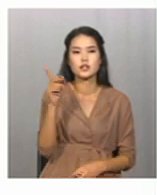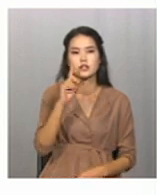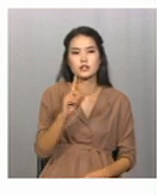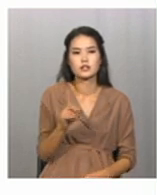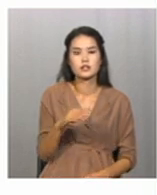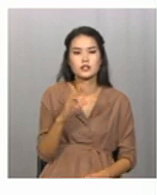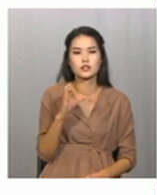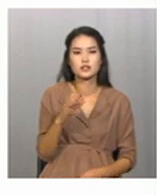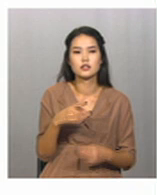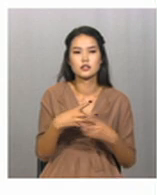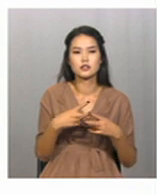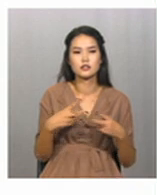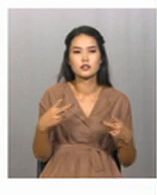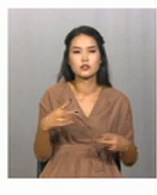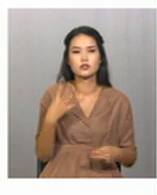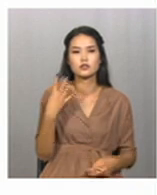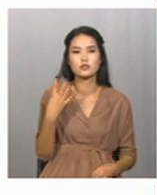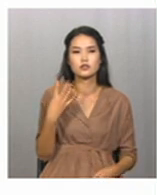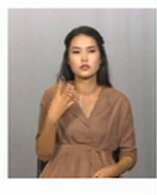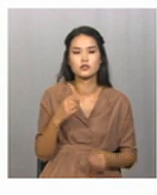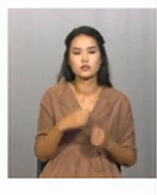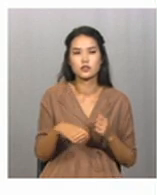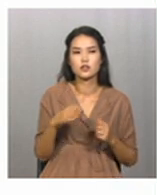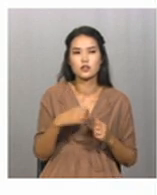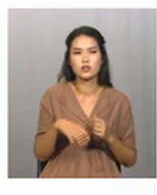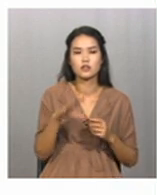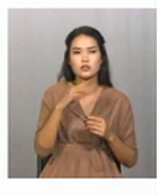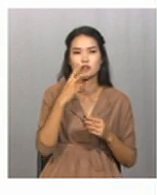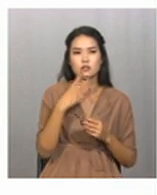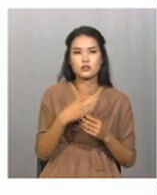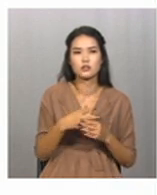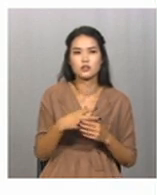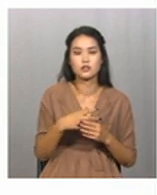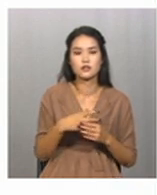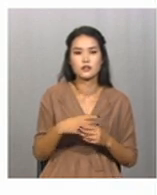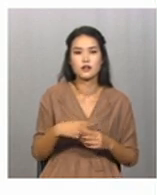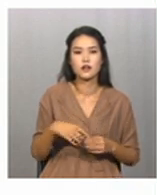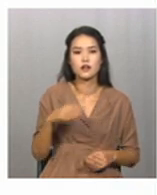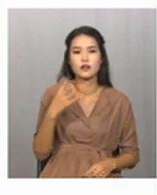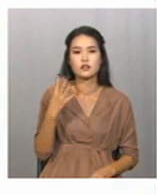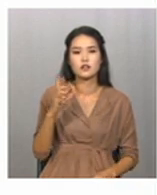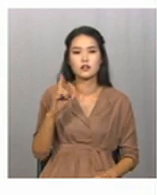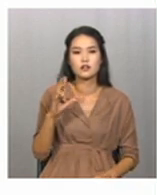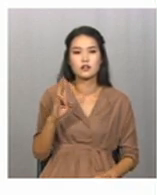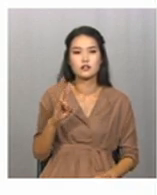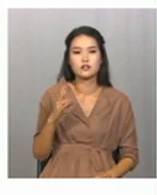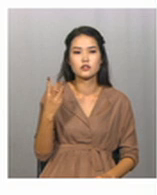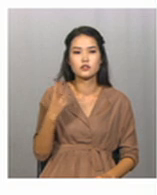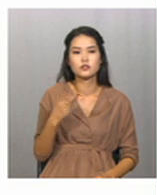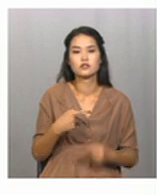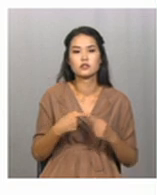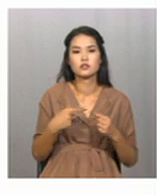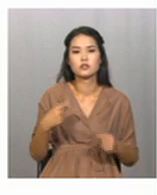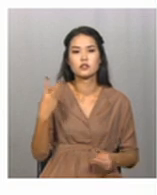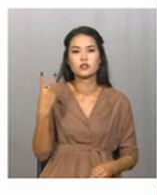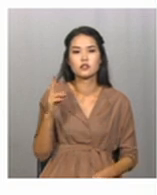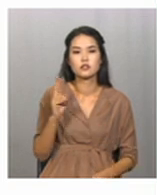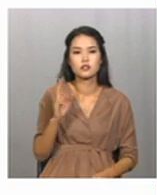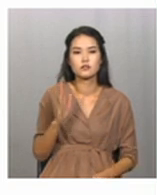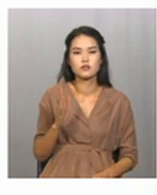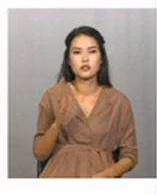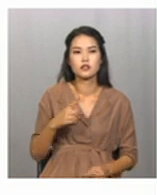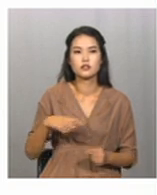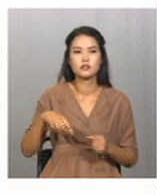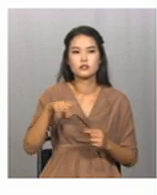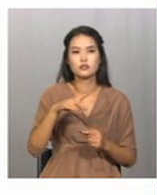мына сызықтармен шектелген фигураның ауданы 4 көбейтілген 3-тің натурал логарифмі